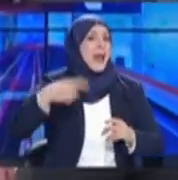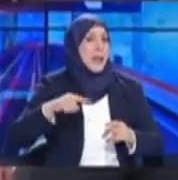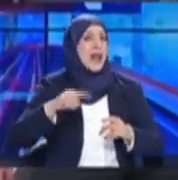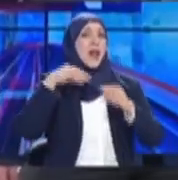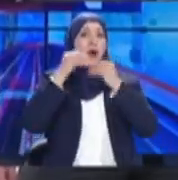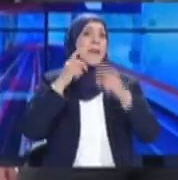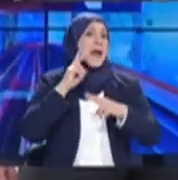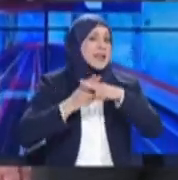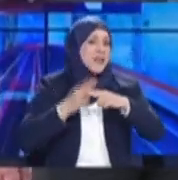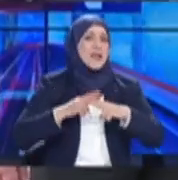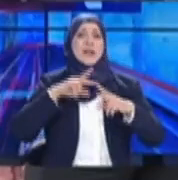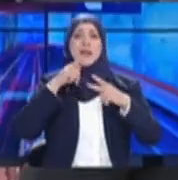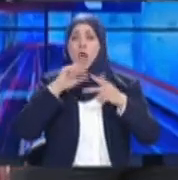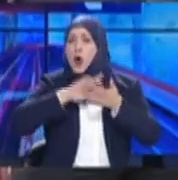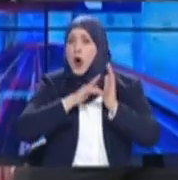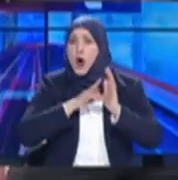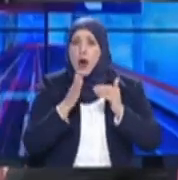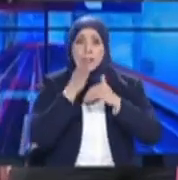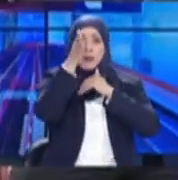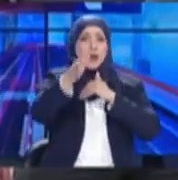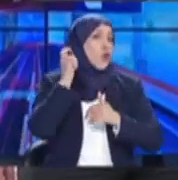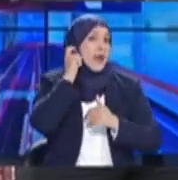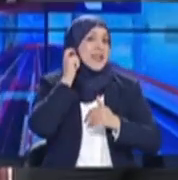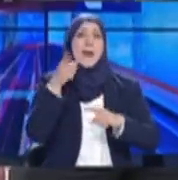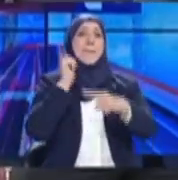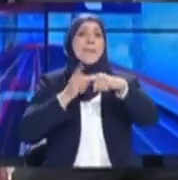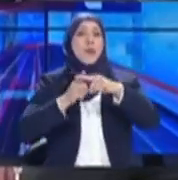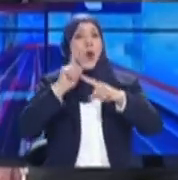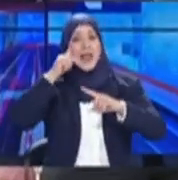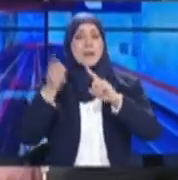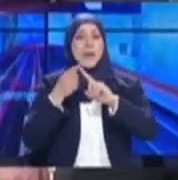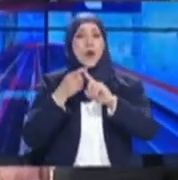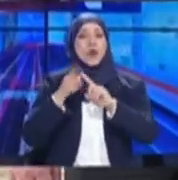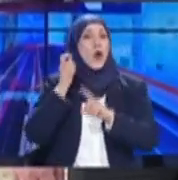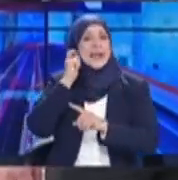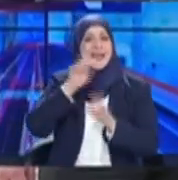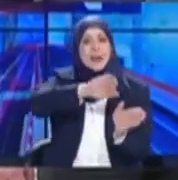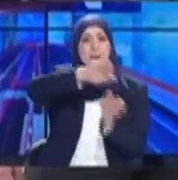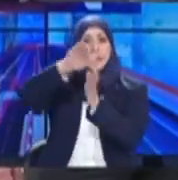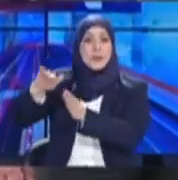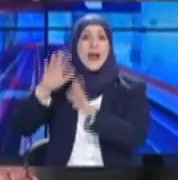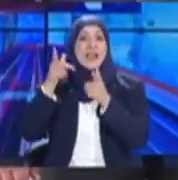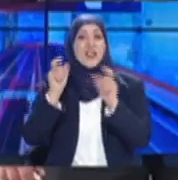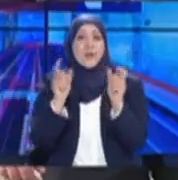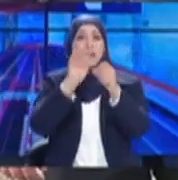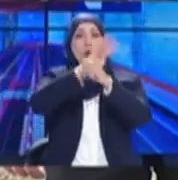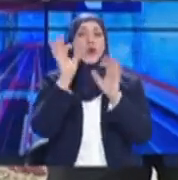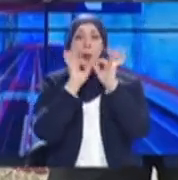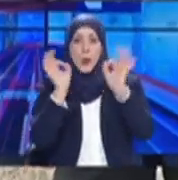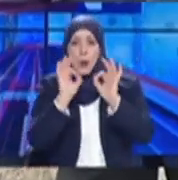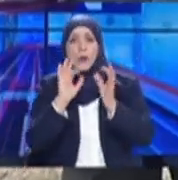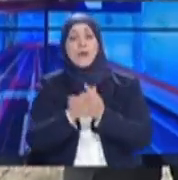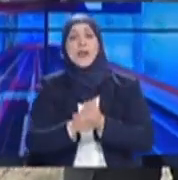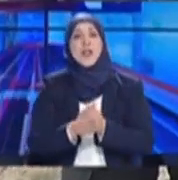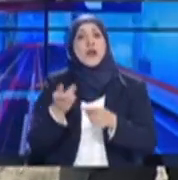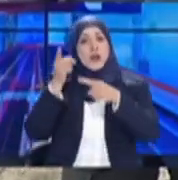وهذه الاجراء ان تلقي فيه تنفيذه اليوم مع اه ايضا اجراء كان سيبقى هو اه خلاص نسبه